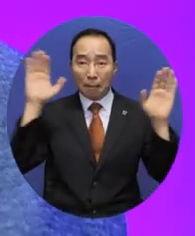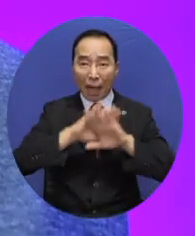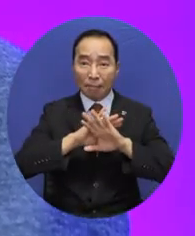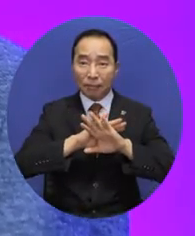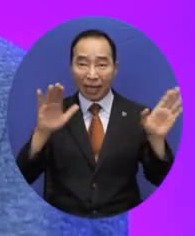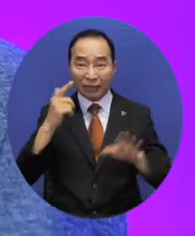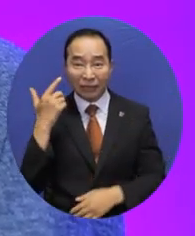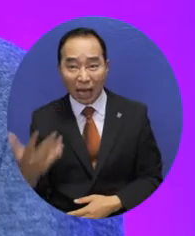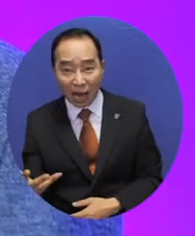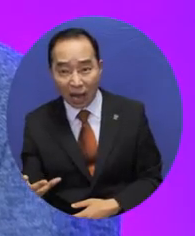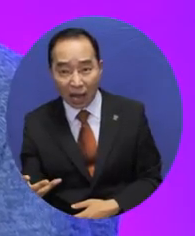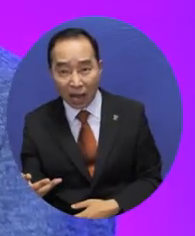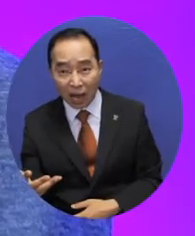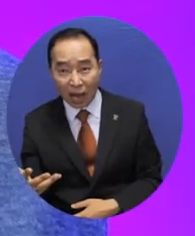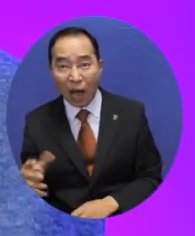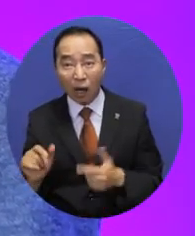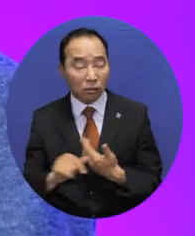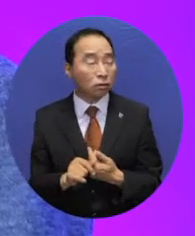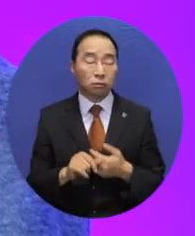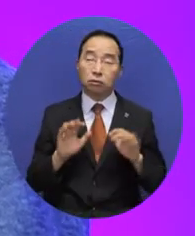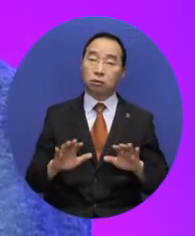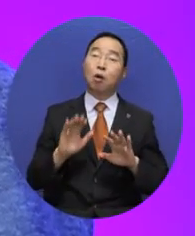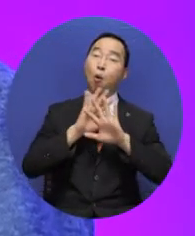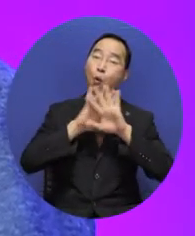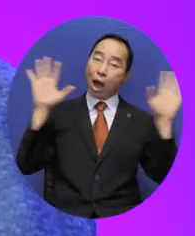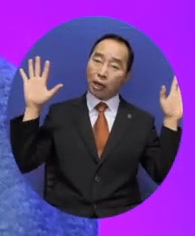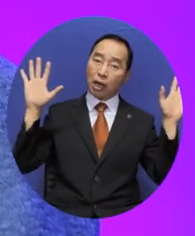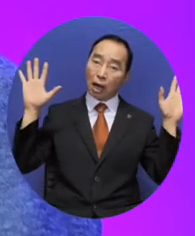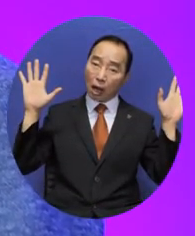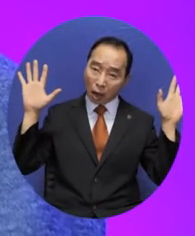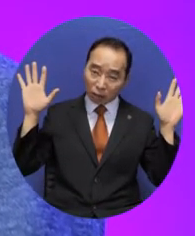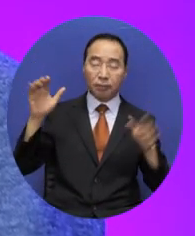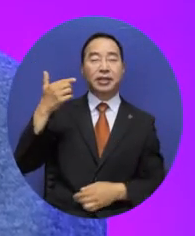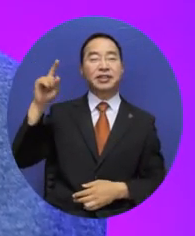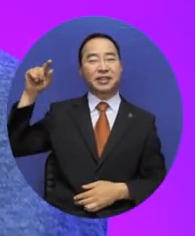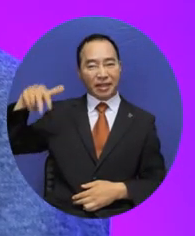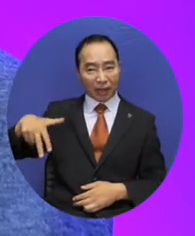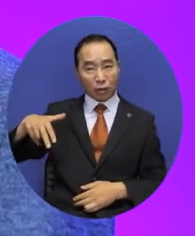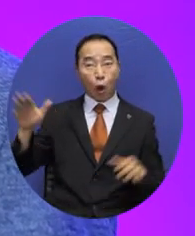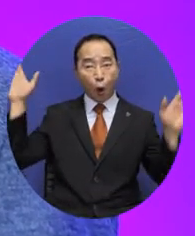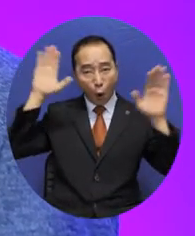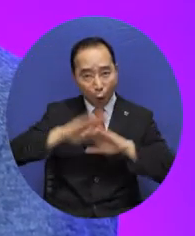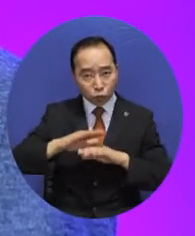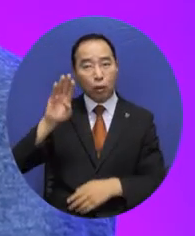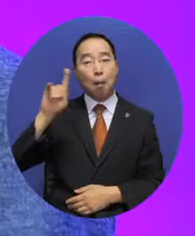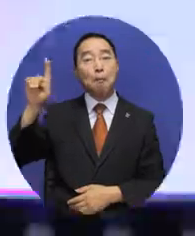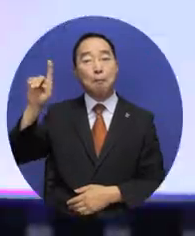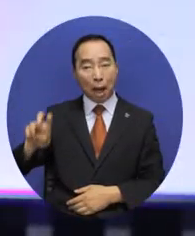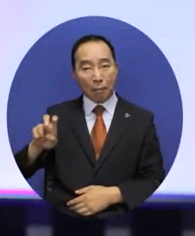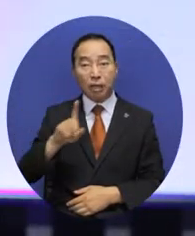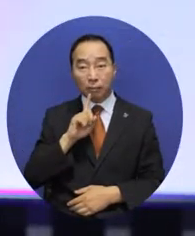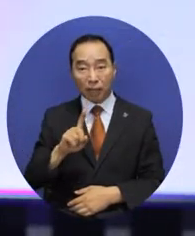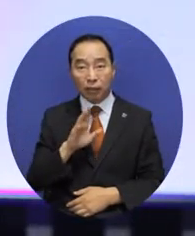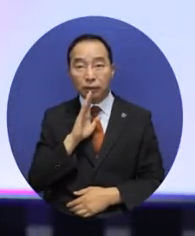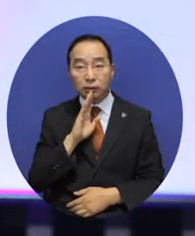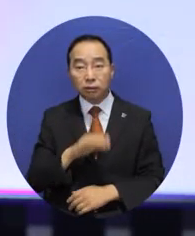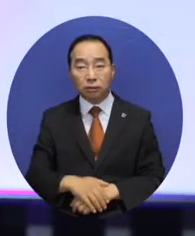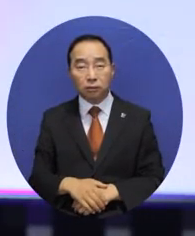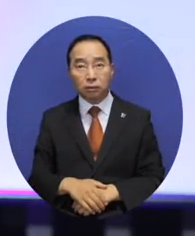그러면 모든 사람들이 화나면 낮이요, 어두우면 밤이라고 말합니다.